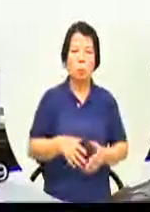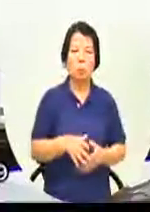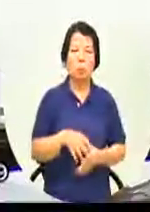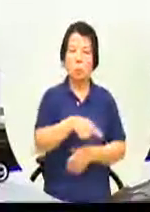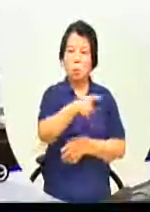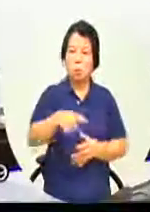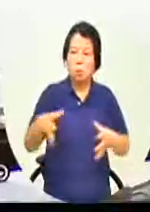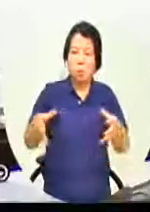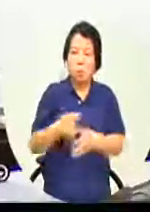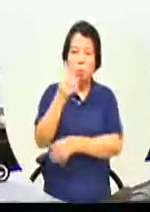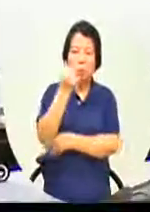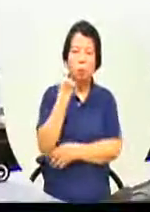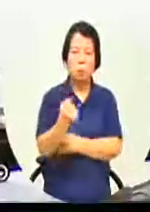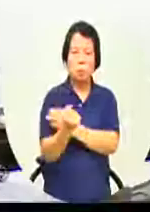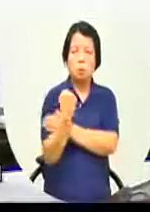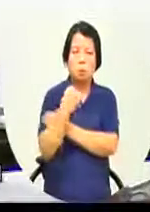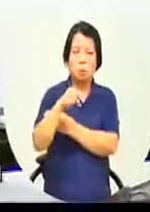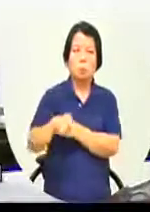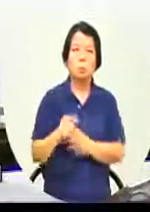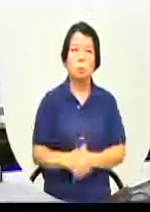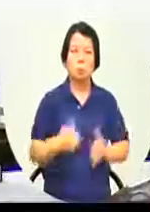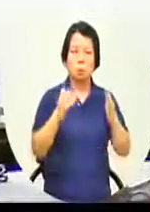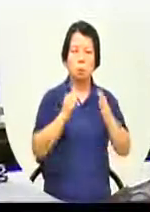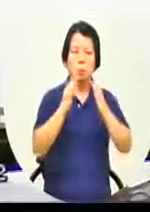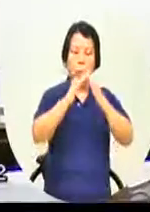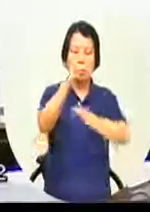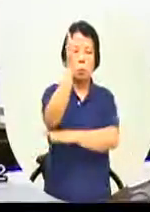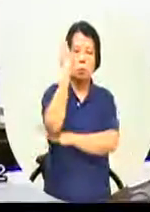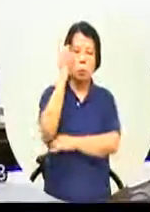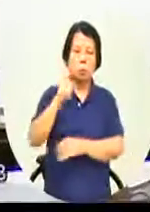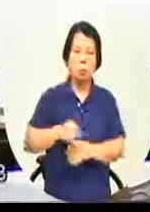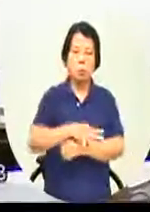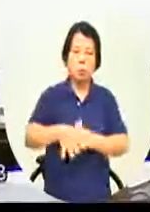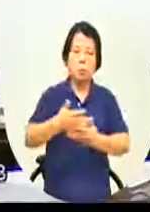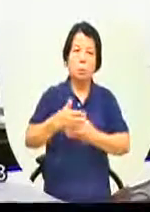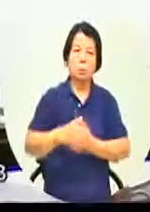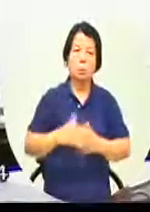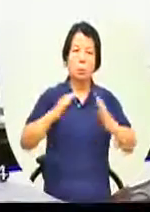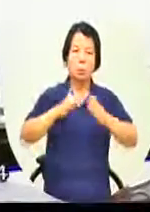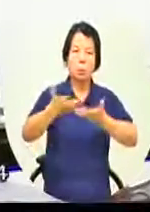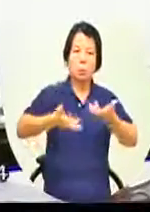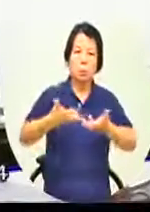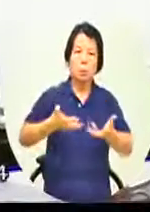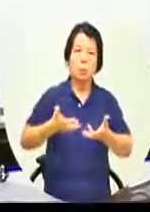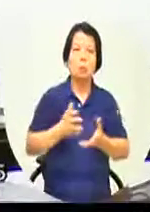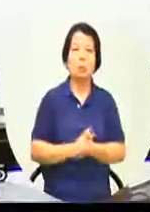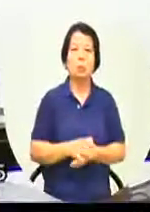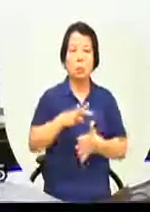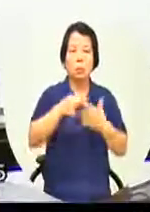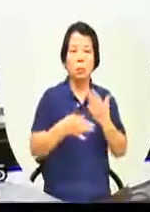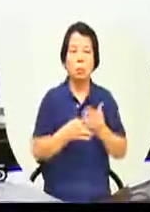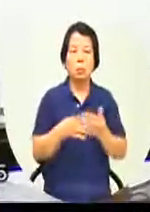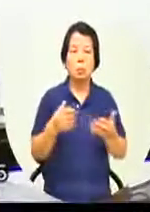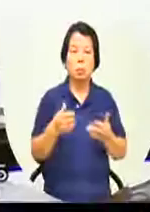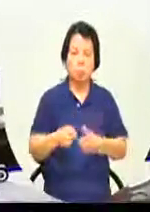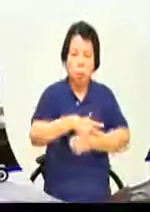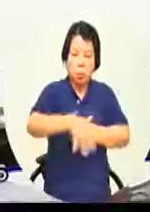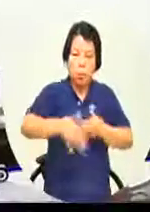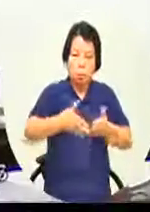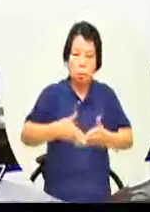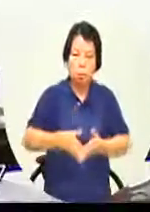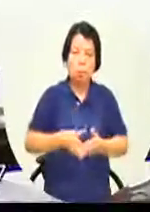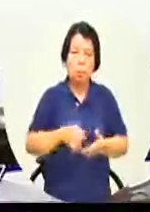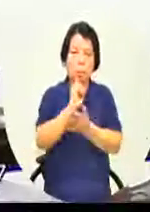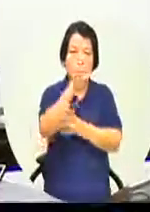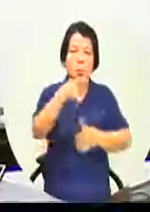以我也很期待你看市府里面要在市政会议，要在市府那个整个的跨局处，要告诉教育局啊，